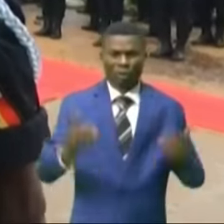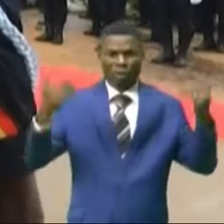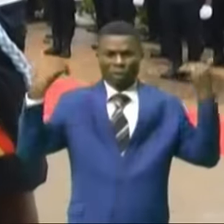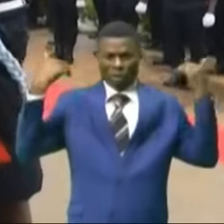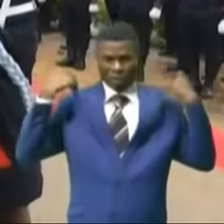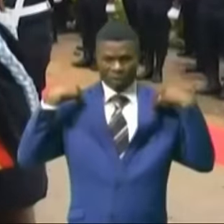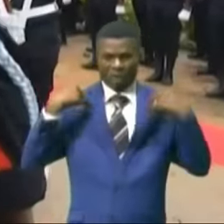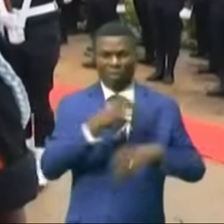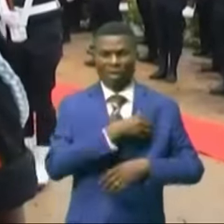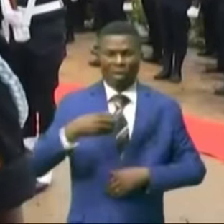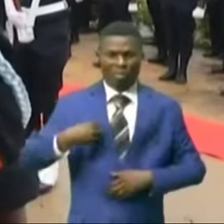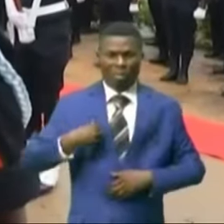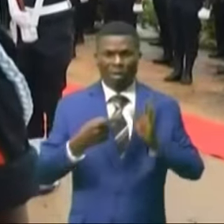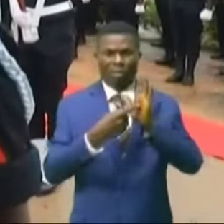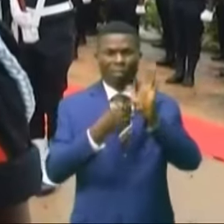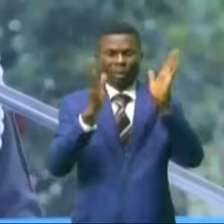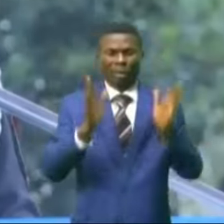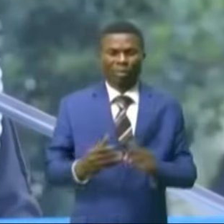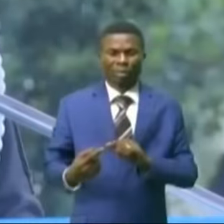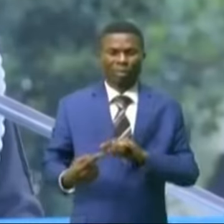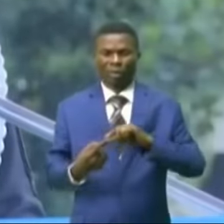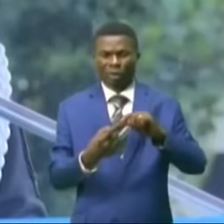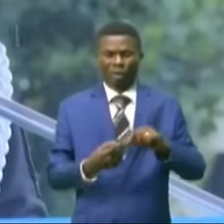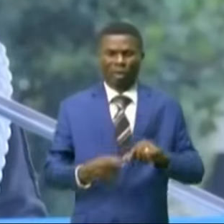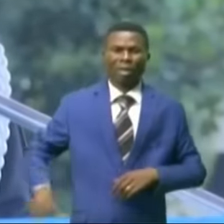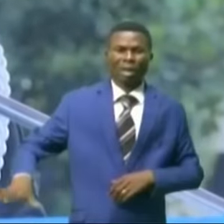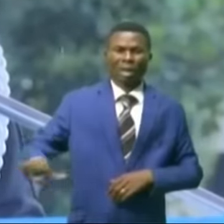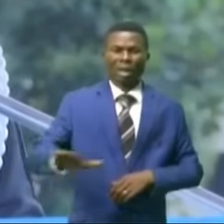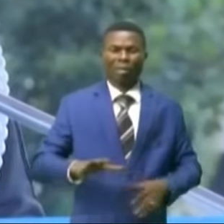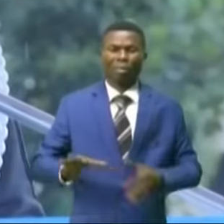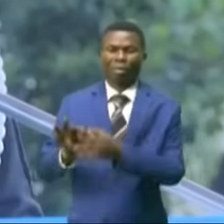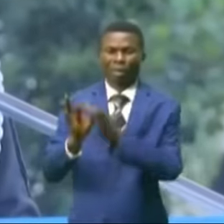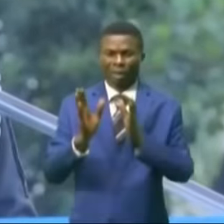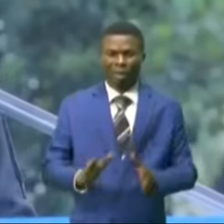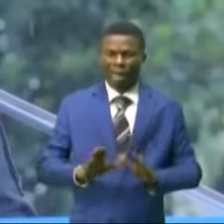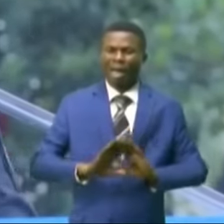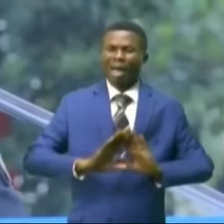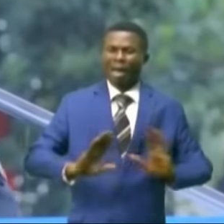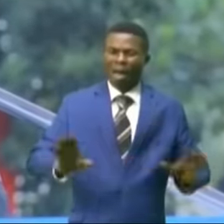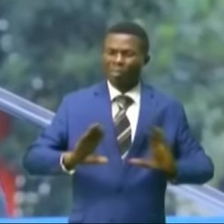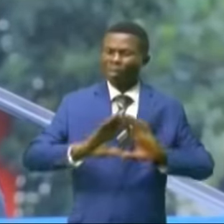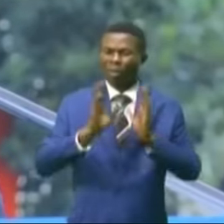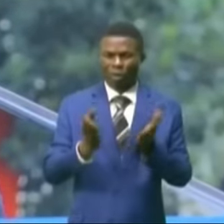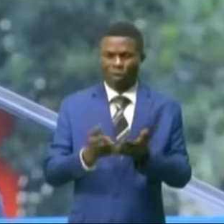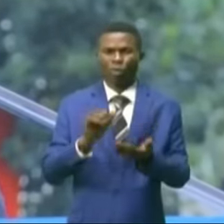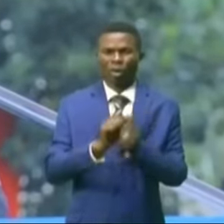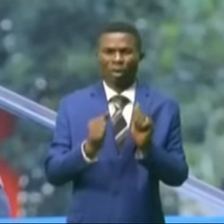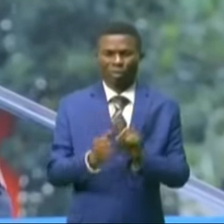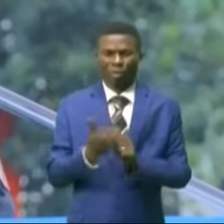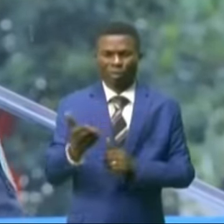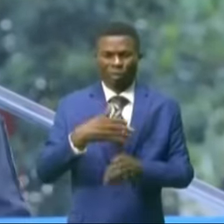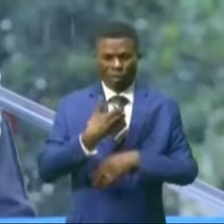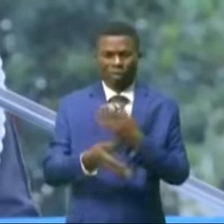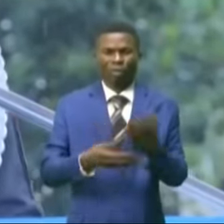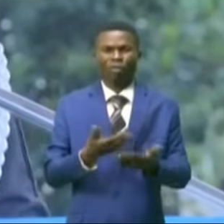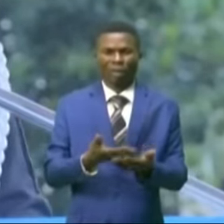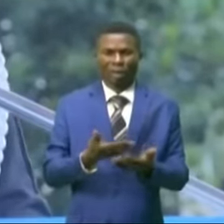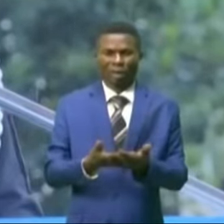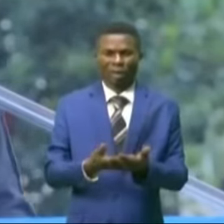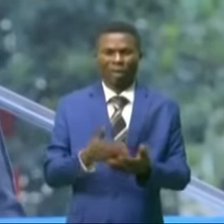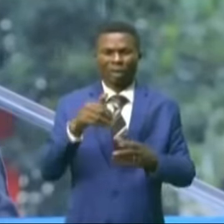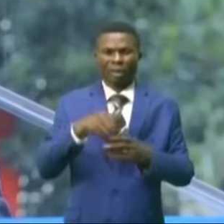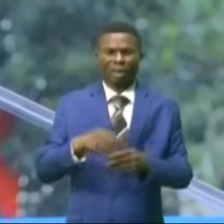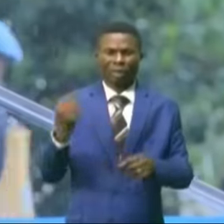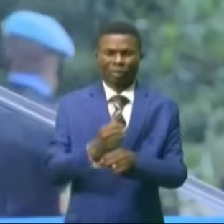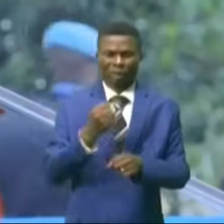Madame la représentante spéciale, qui est très sensible à l'environnement complexe dans lequel vous avez évolué dans